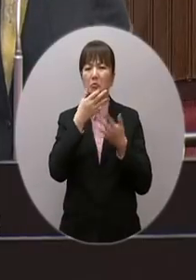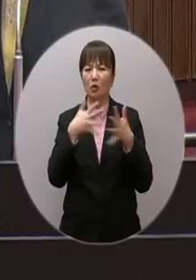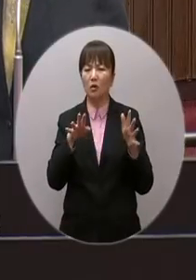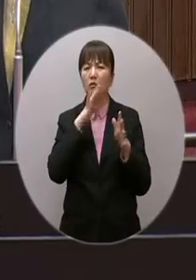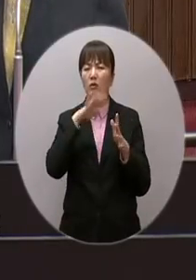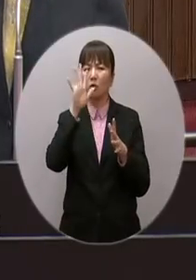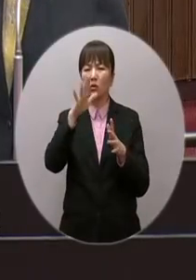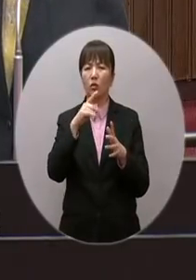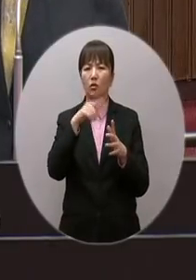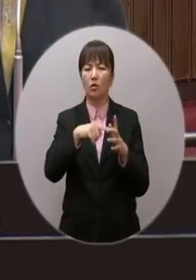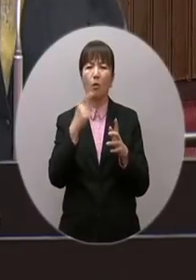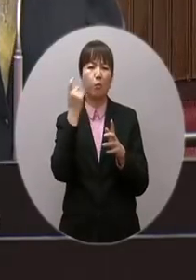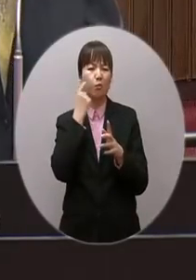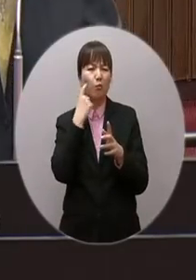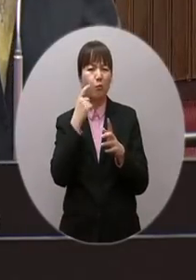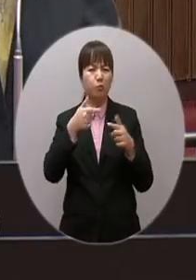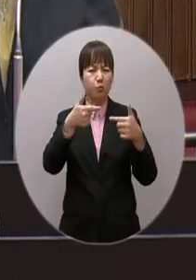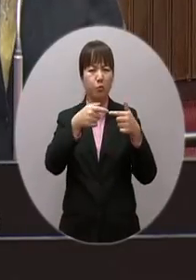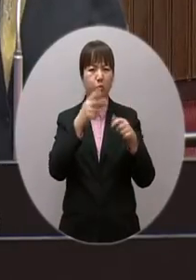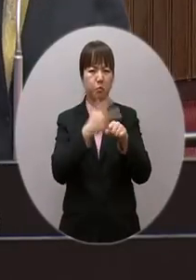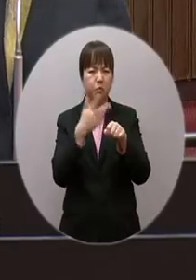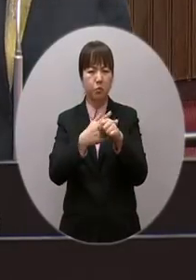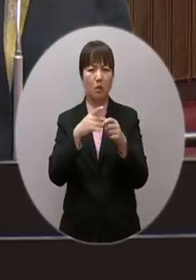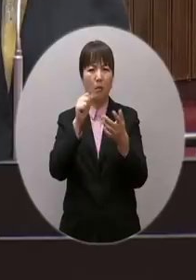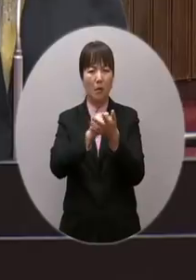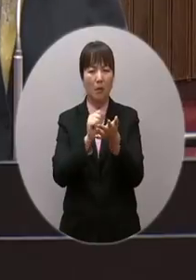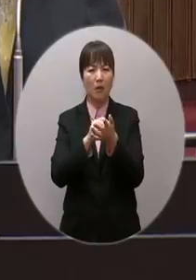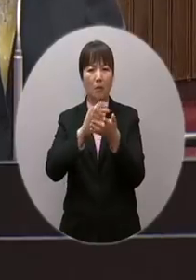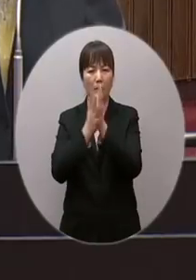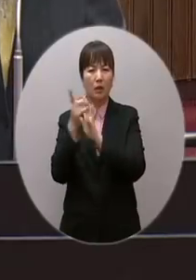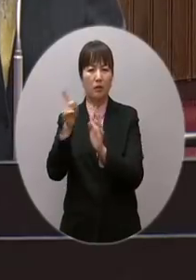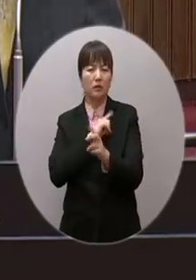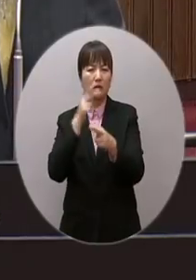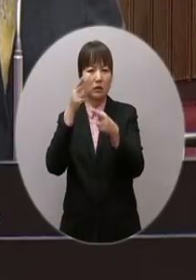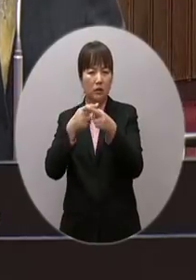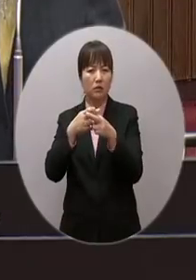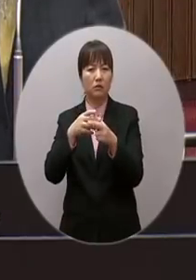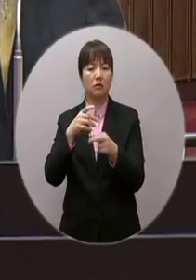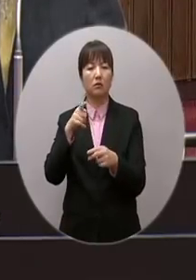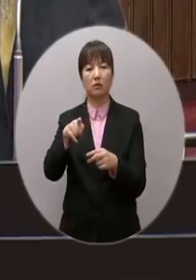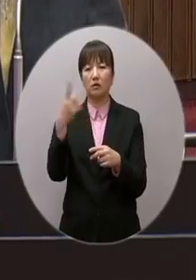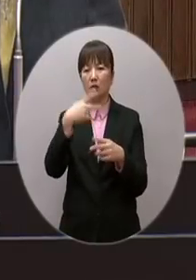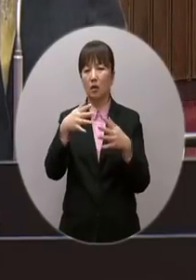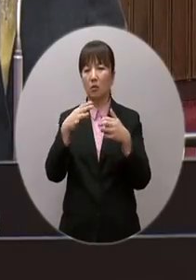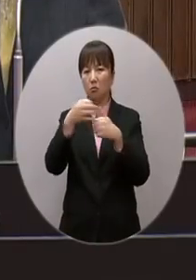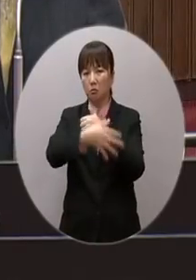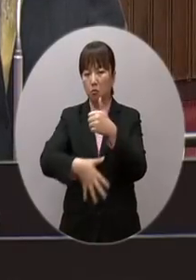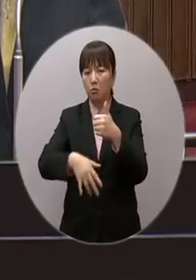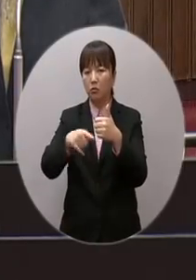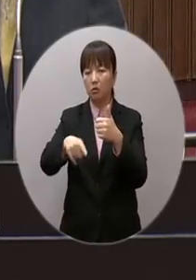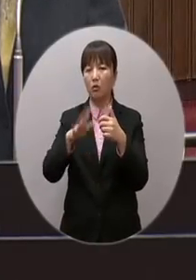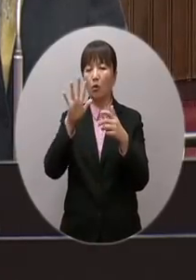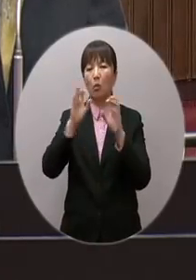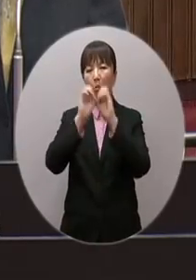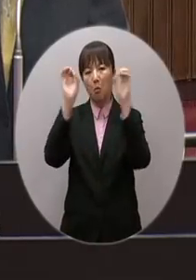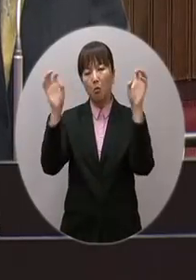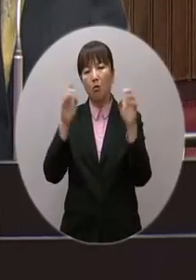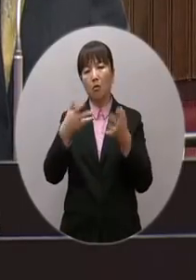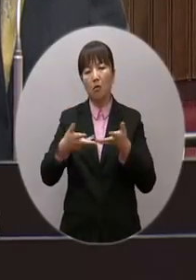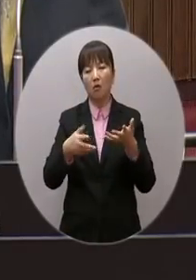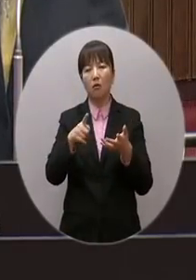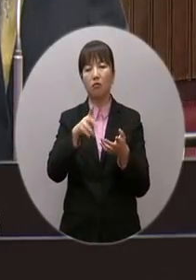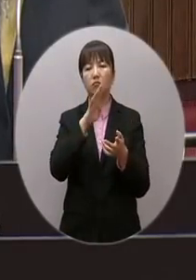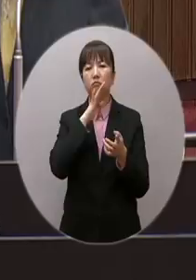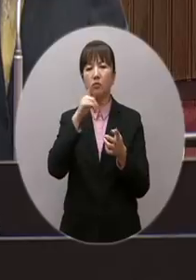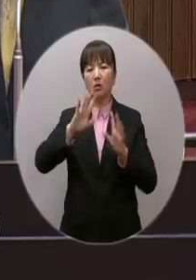用部分的伪科学来包装真实，来包装他的宗教观点。他另外一个组织，他也在一些宣导里面，他说